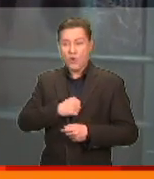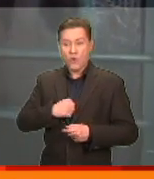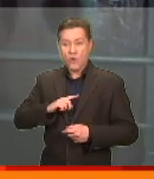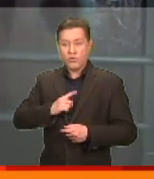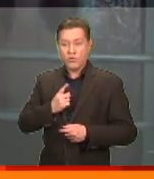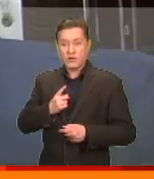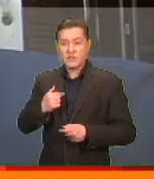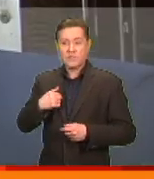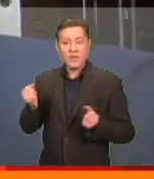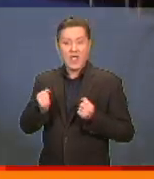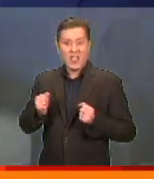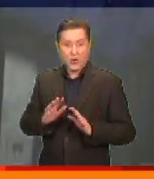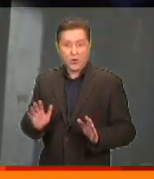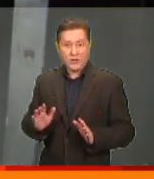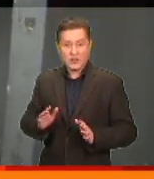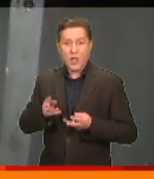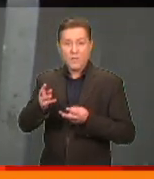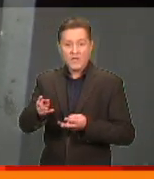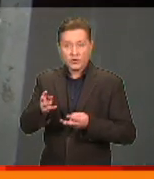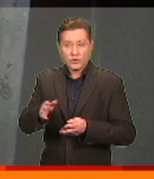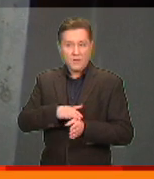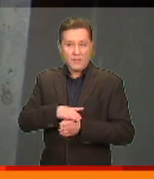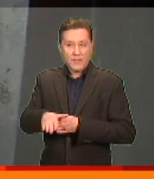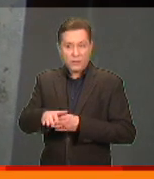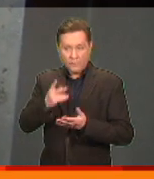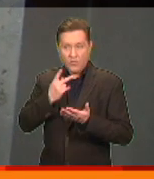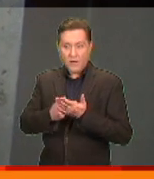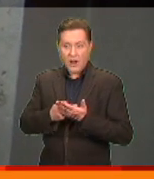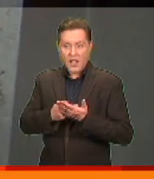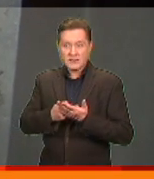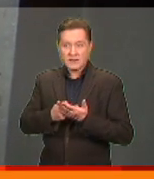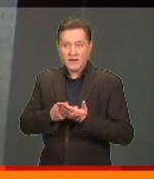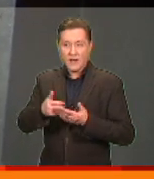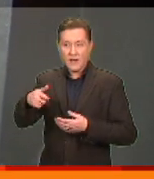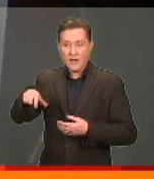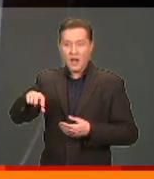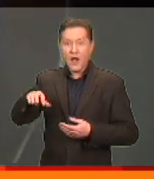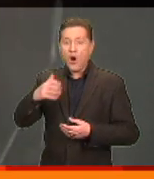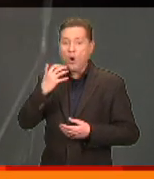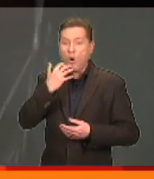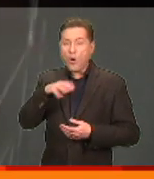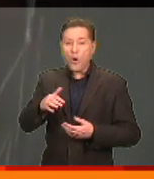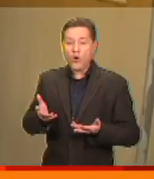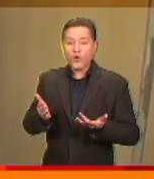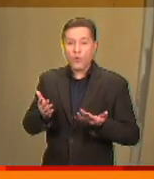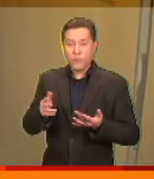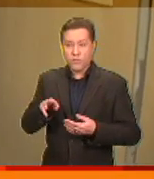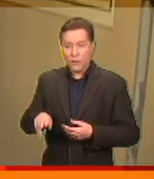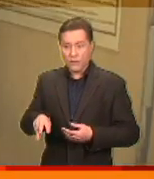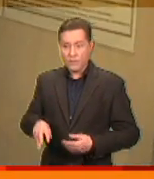Мені, допустимо, не холодно. Каже, пічку топив на повну і показує кулер з окропом для чаю.